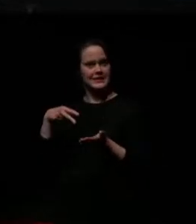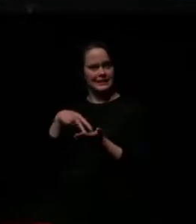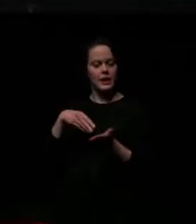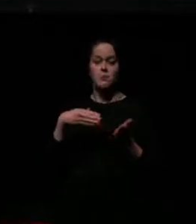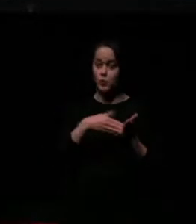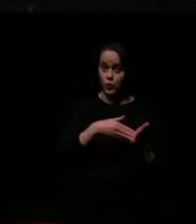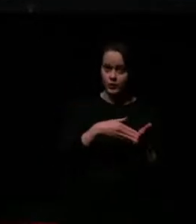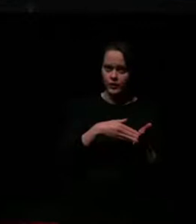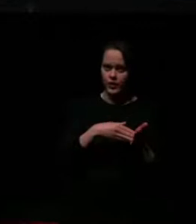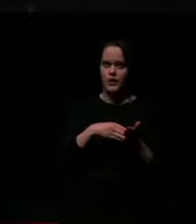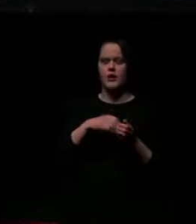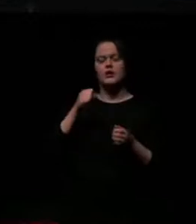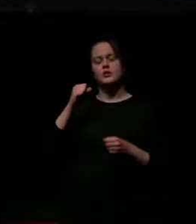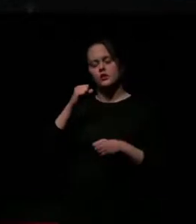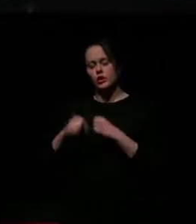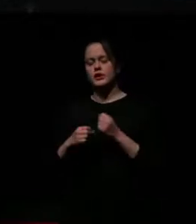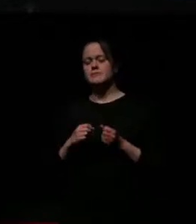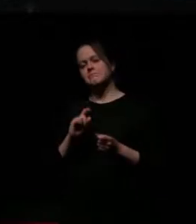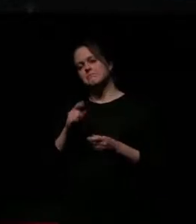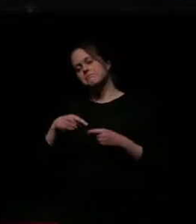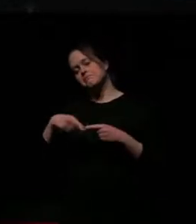neste 2 minuttene.